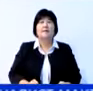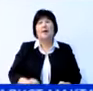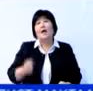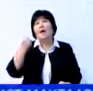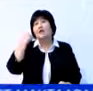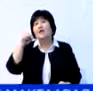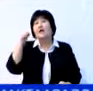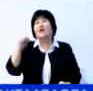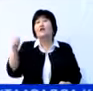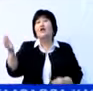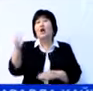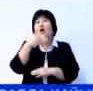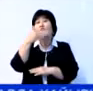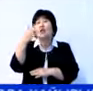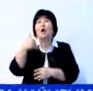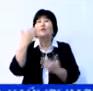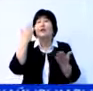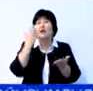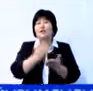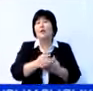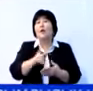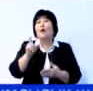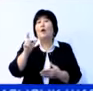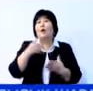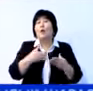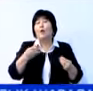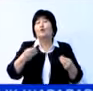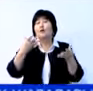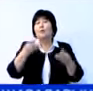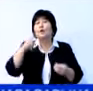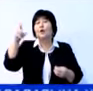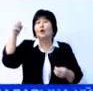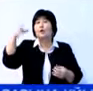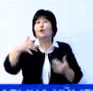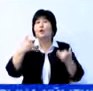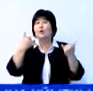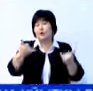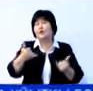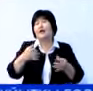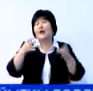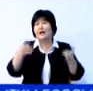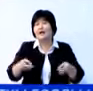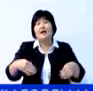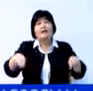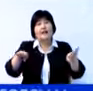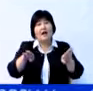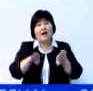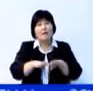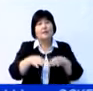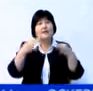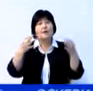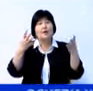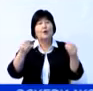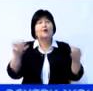Жеңіс дейміз жалауымыз желбіреп, көктем күні нұрын төксе ел жүріп, тап осындай бейбіт